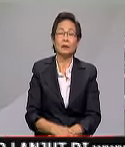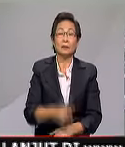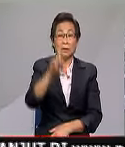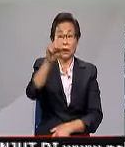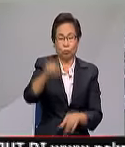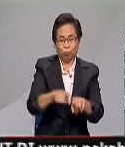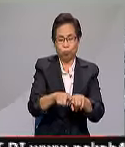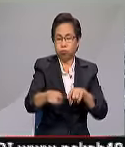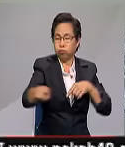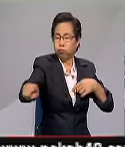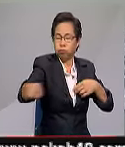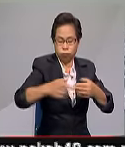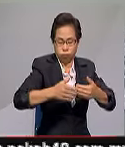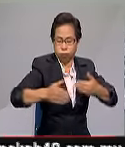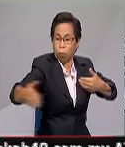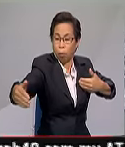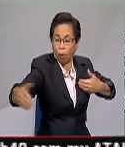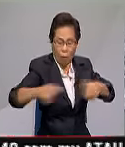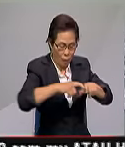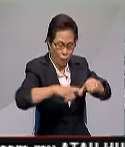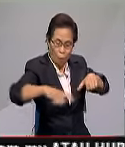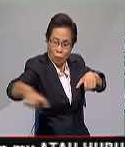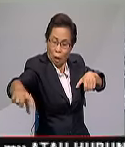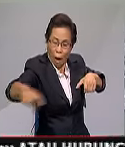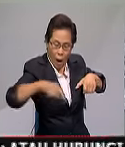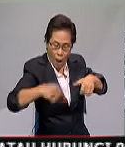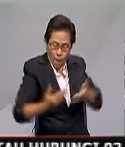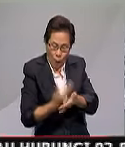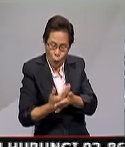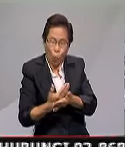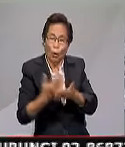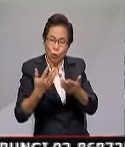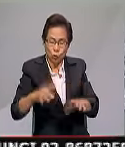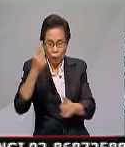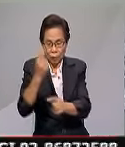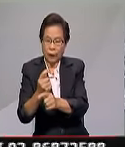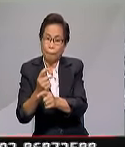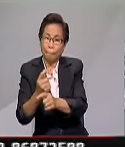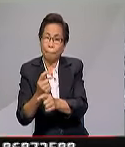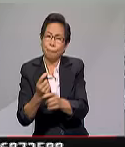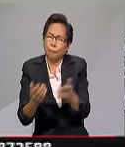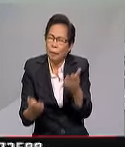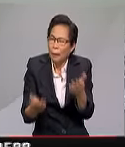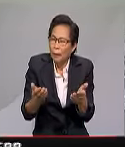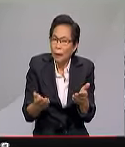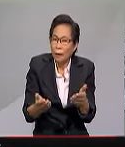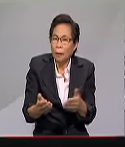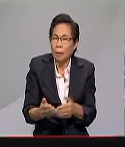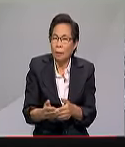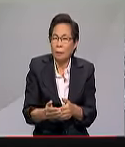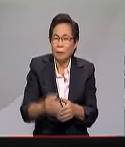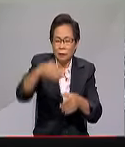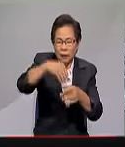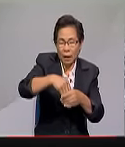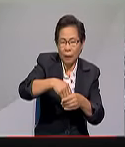jajaran yang baru telah ditetapkan, yang mana bagi dalam